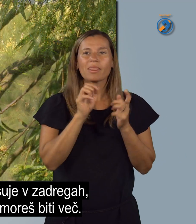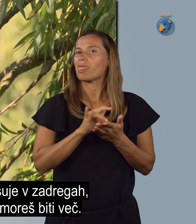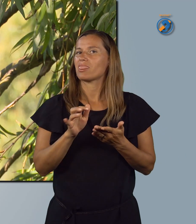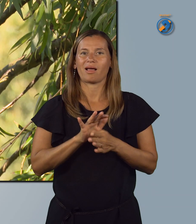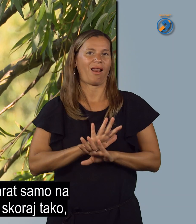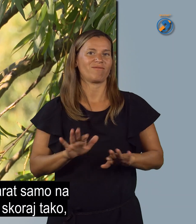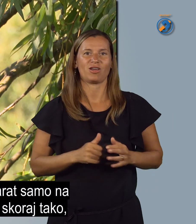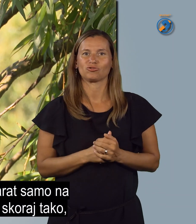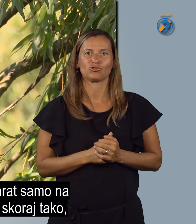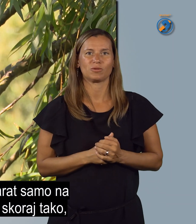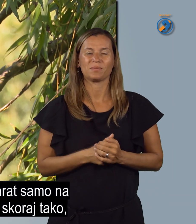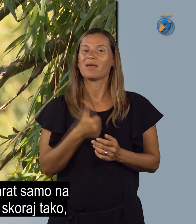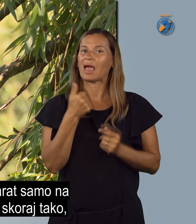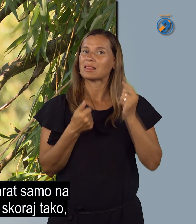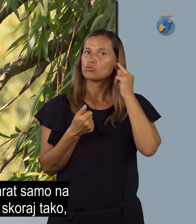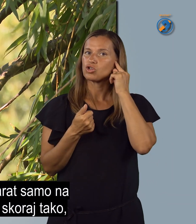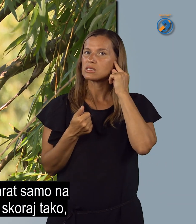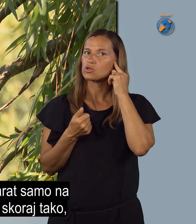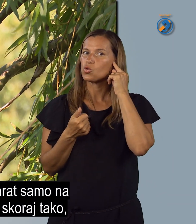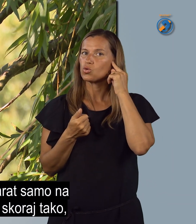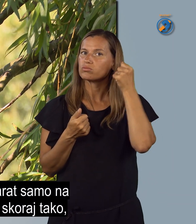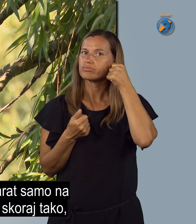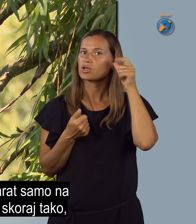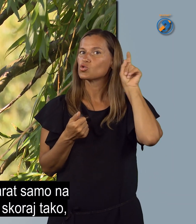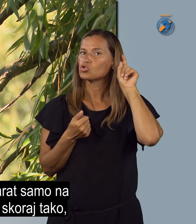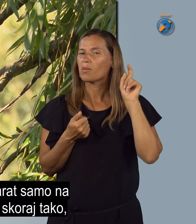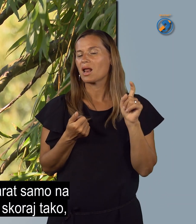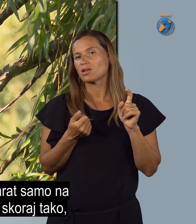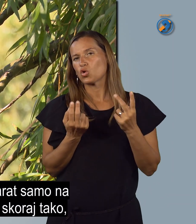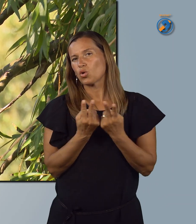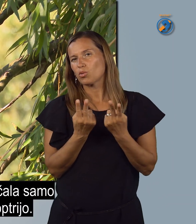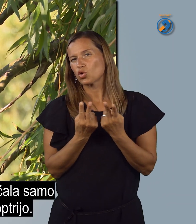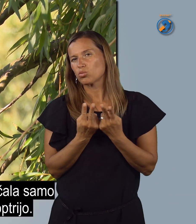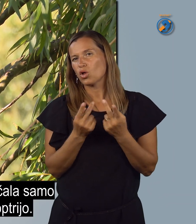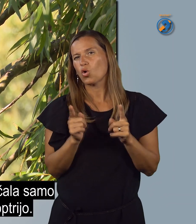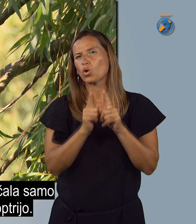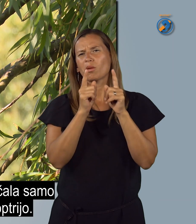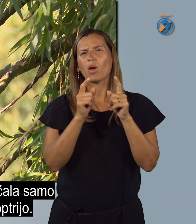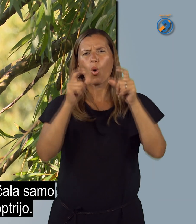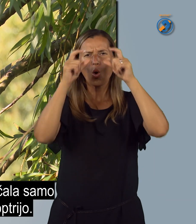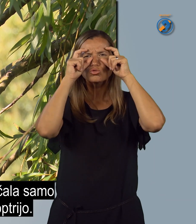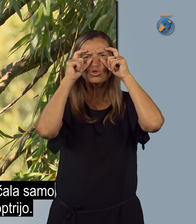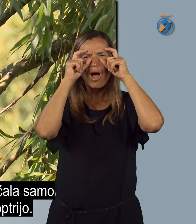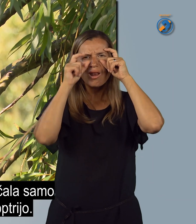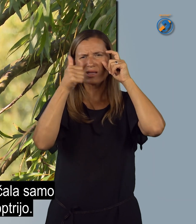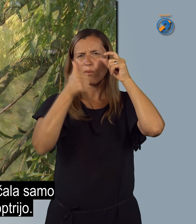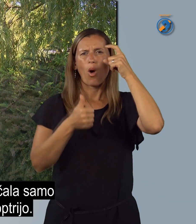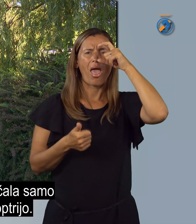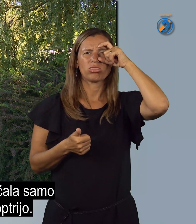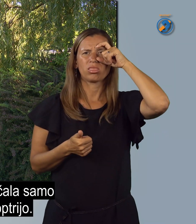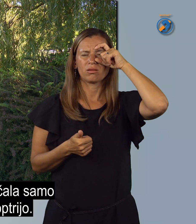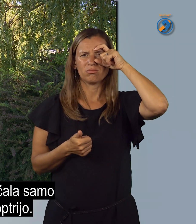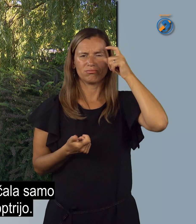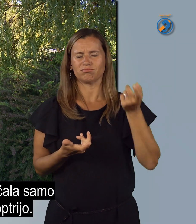biti več. Samo v enem ušesu slušni aparat je skoraj tako, kot bi imel očala samo